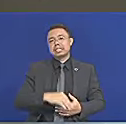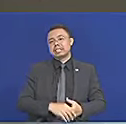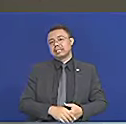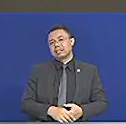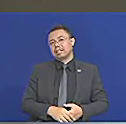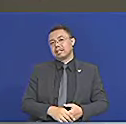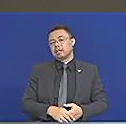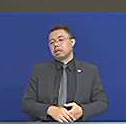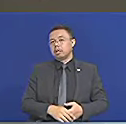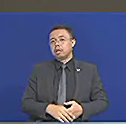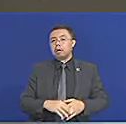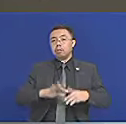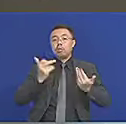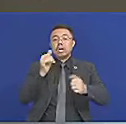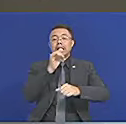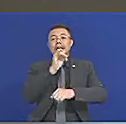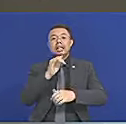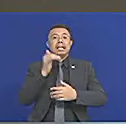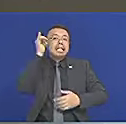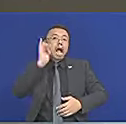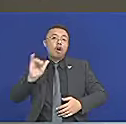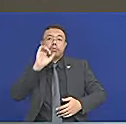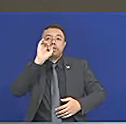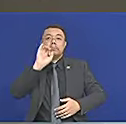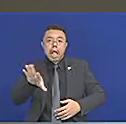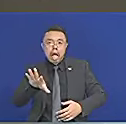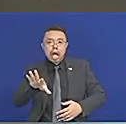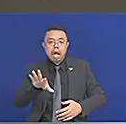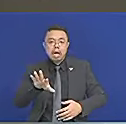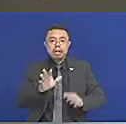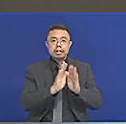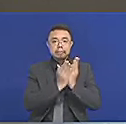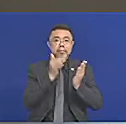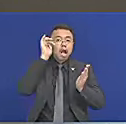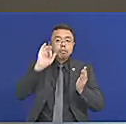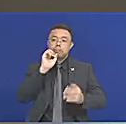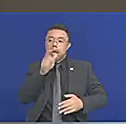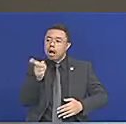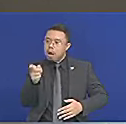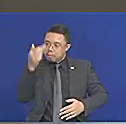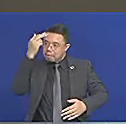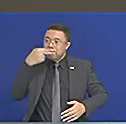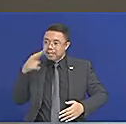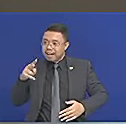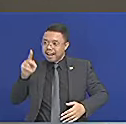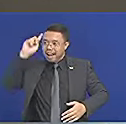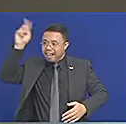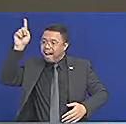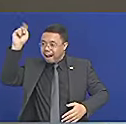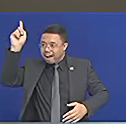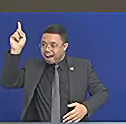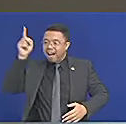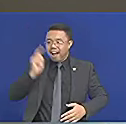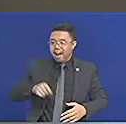Tidak heran kalau Yakobus berkata, kamu percaya ada Allah itu esa.